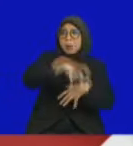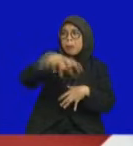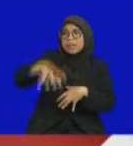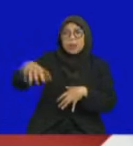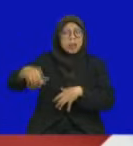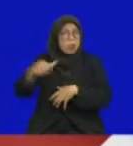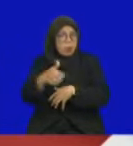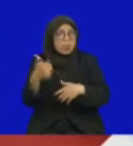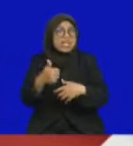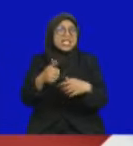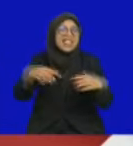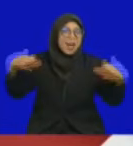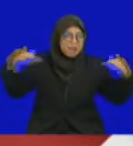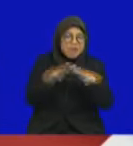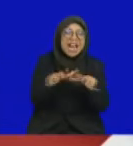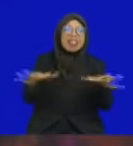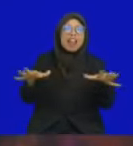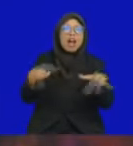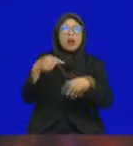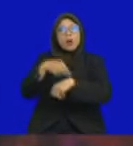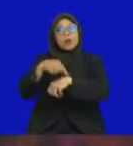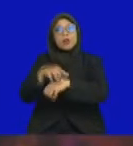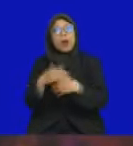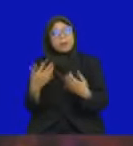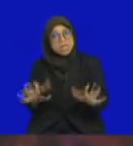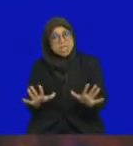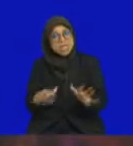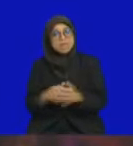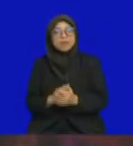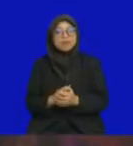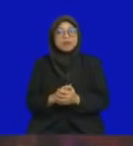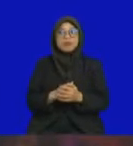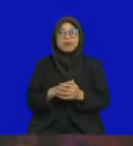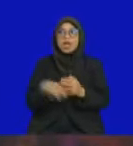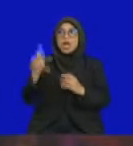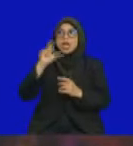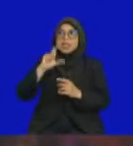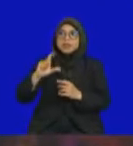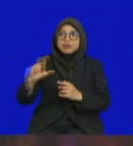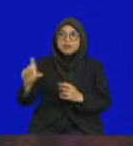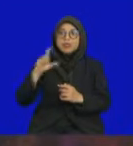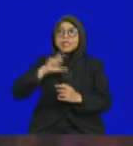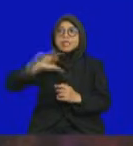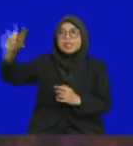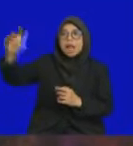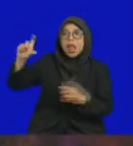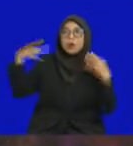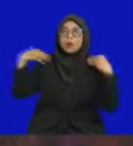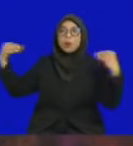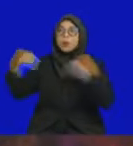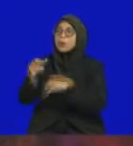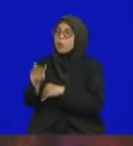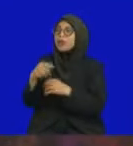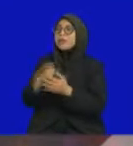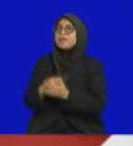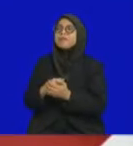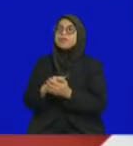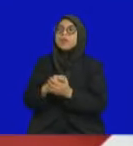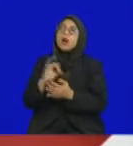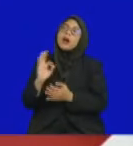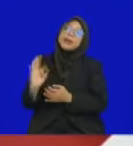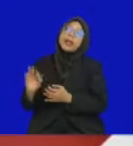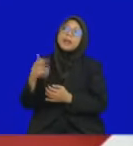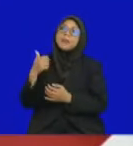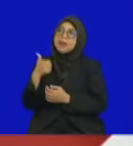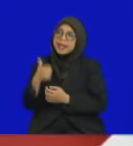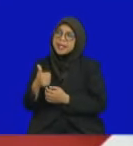akan bisa tersentuh Wak habis selanjutnya calon gubernur nomor untuk merespon dengan waktu 1 menit dimulai saat berbicara baik